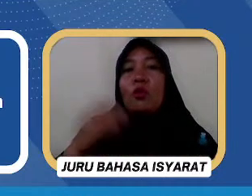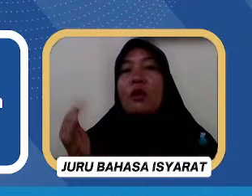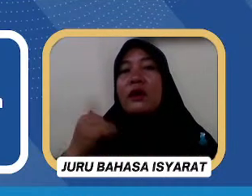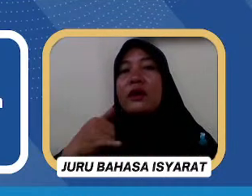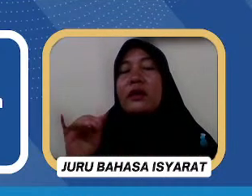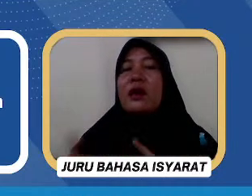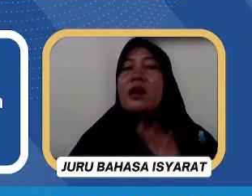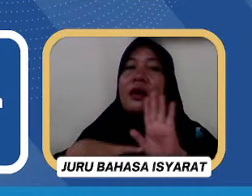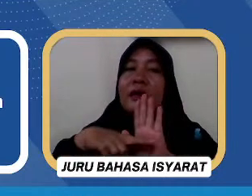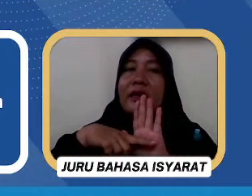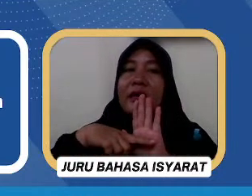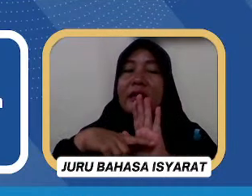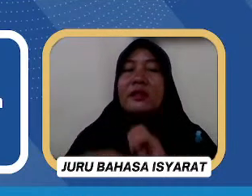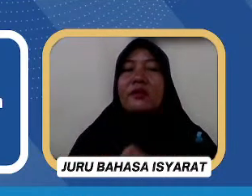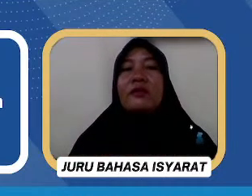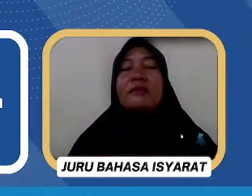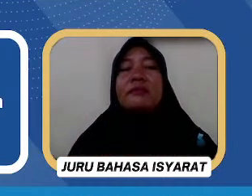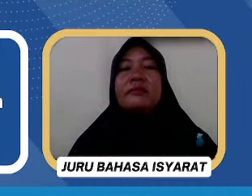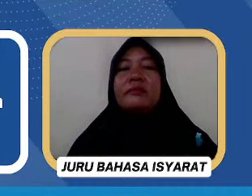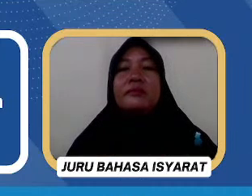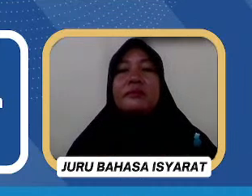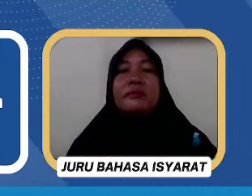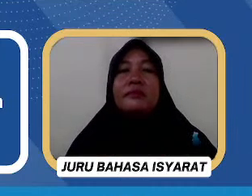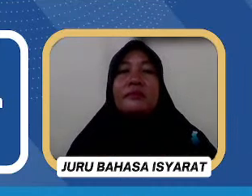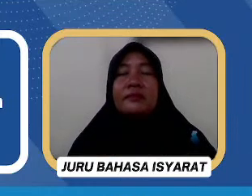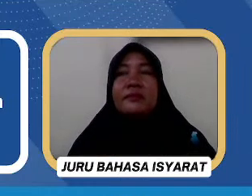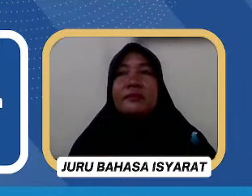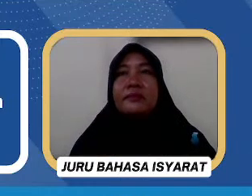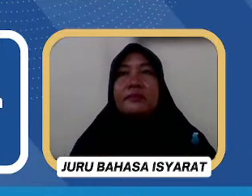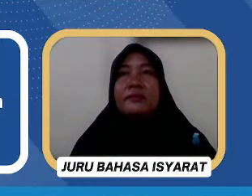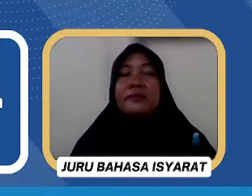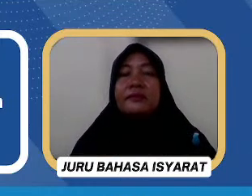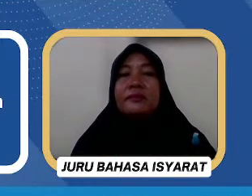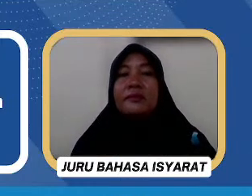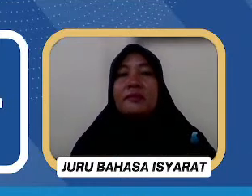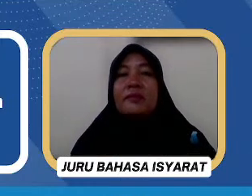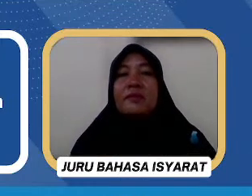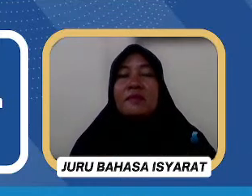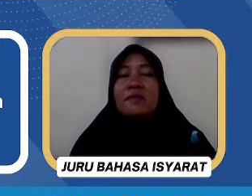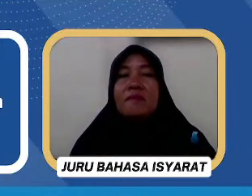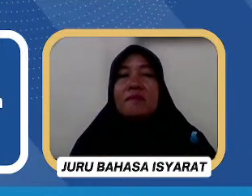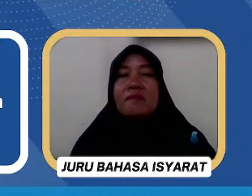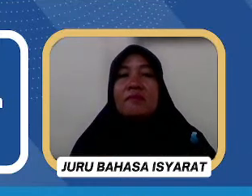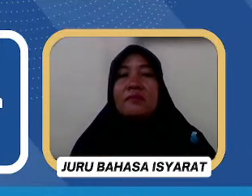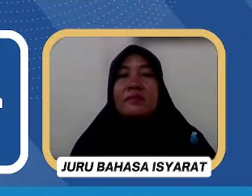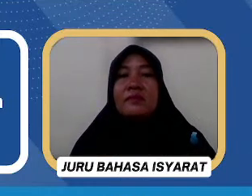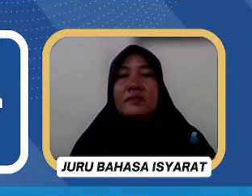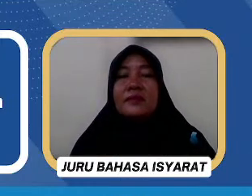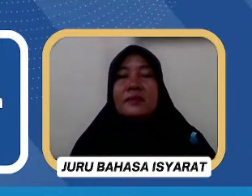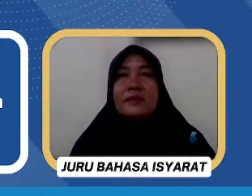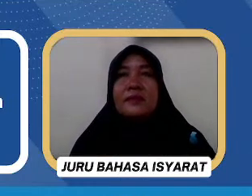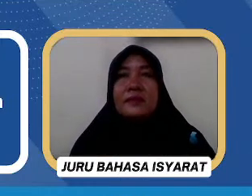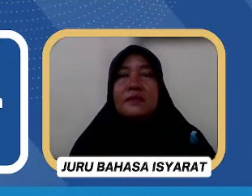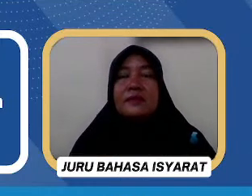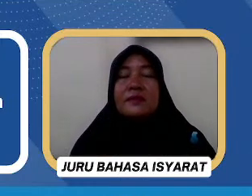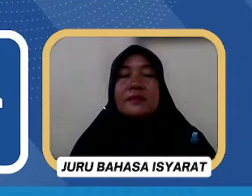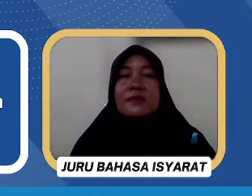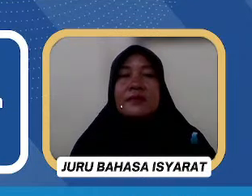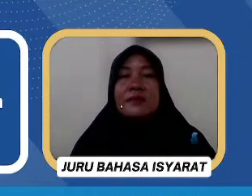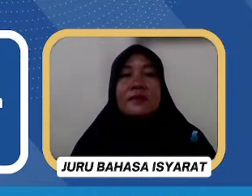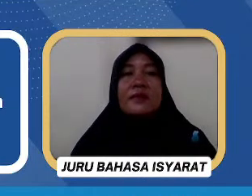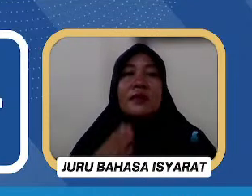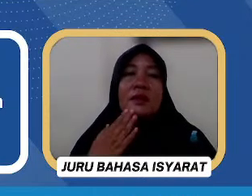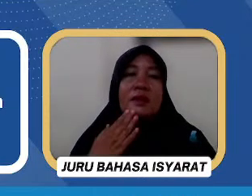Saya kira itu yang bisa kami sampaikan, beberapa tip berkaitan dengan pertanyaan Ananda tercinta. Terima